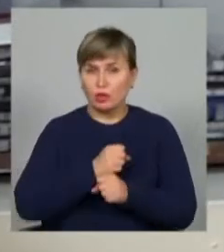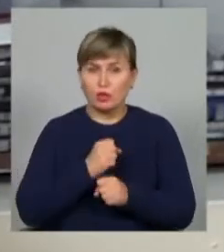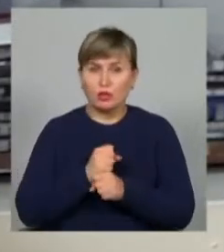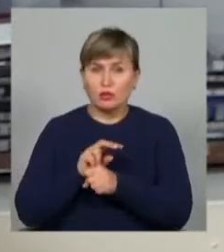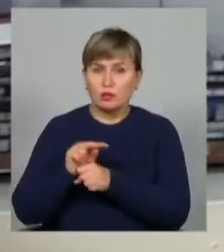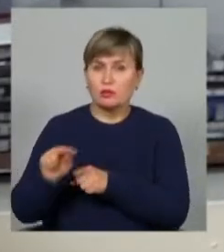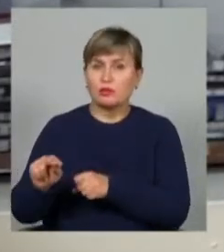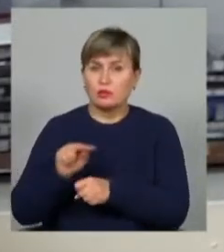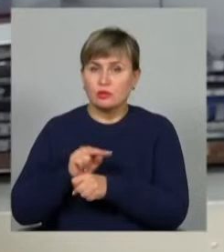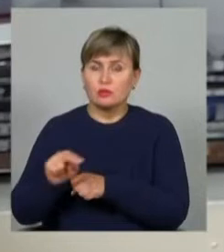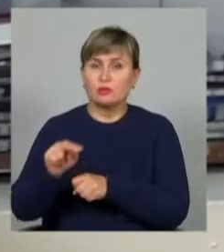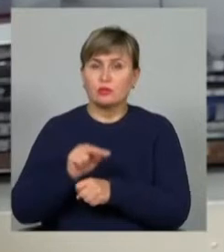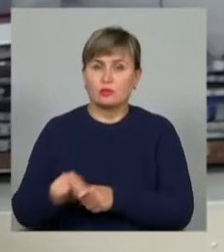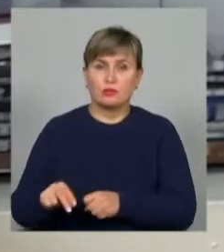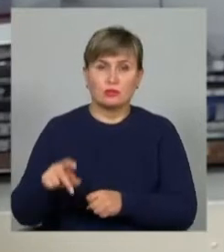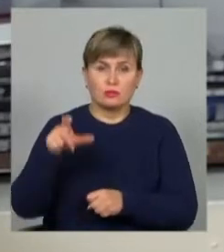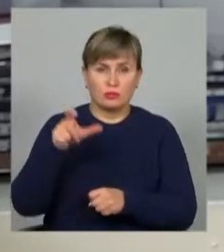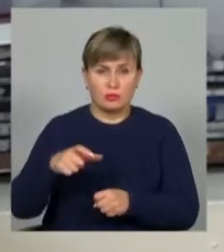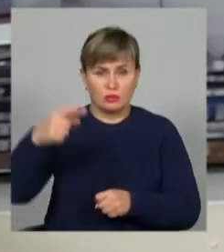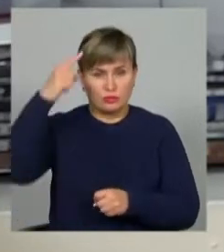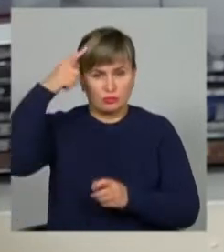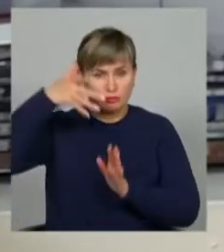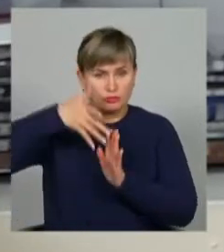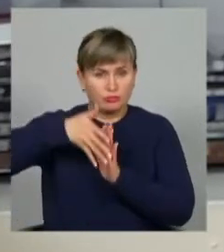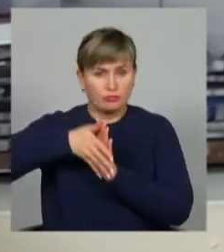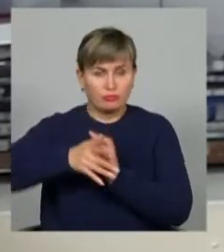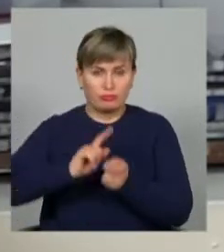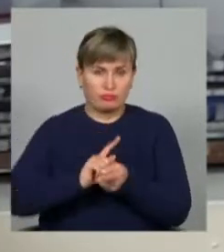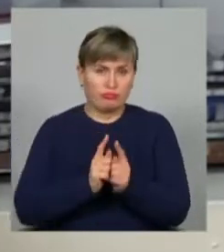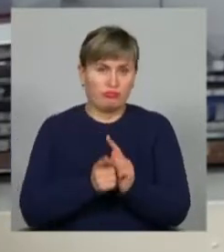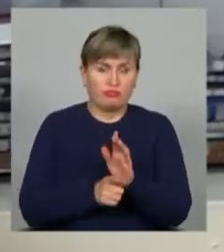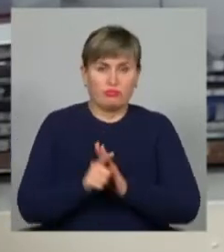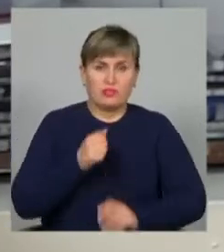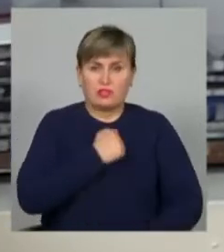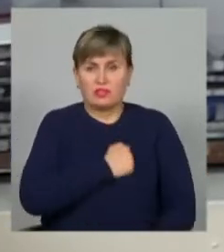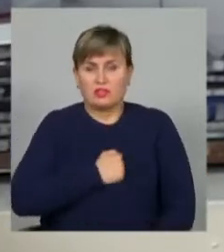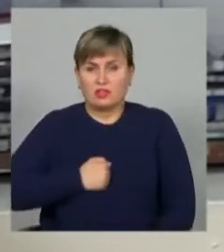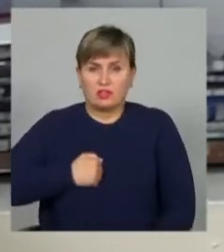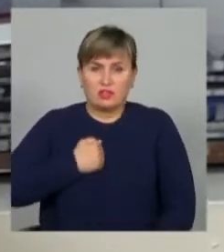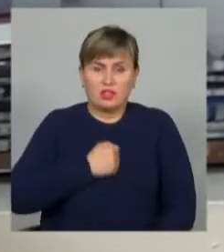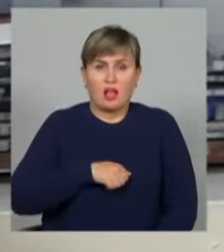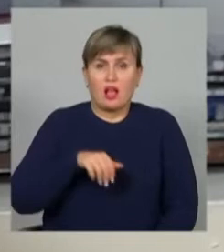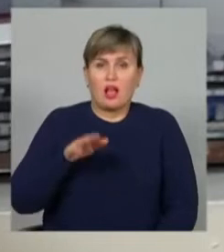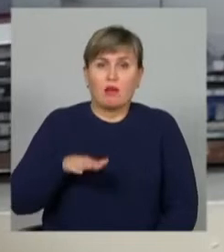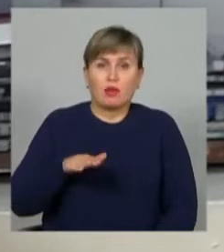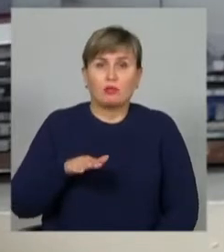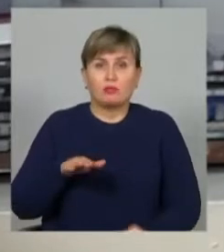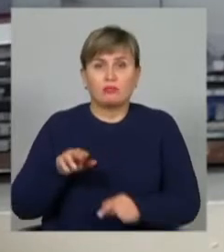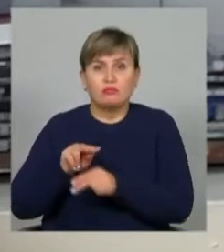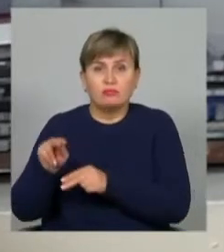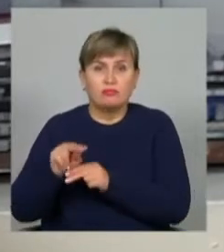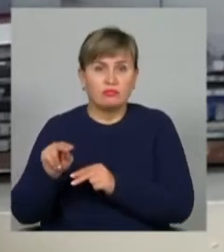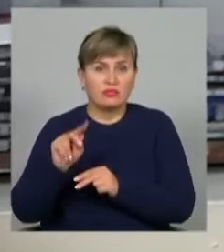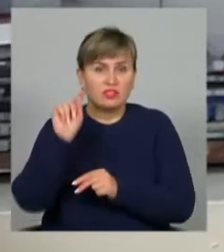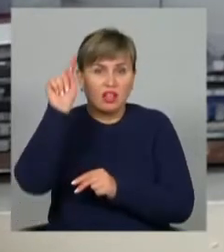дальше прививают именно ненависть к этой жизни, ему именно проповедуют красоту той жизни, этот